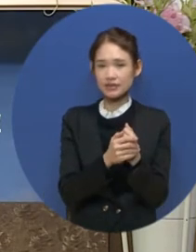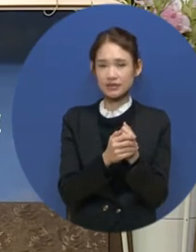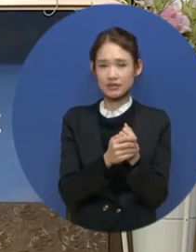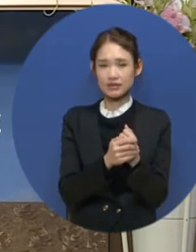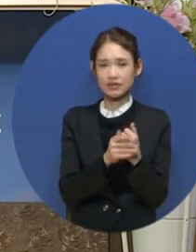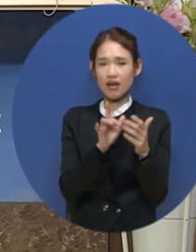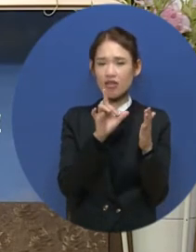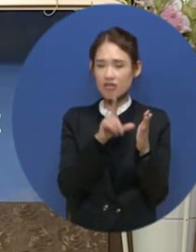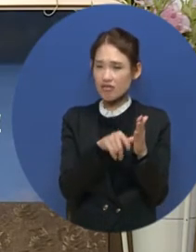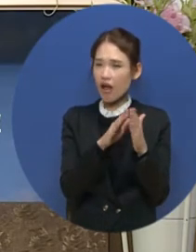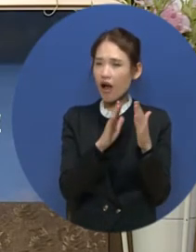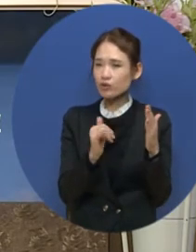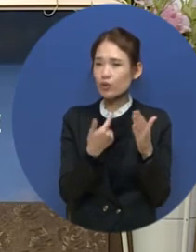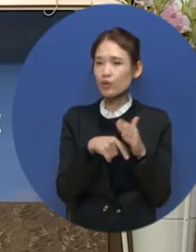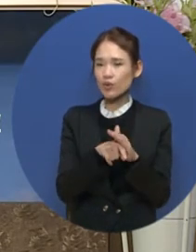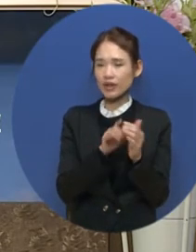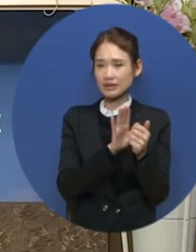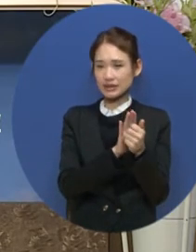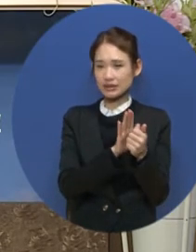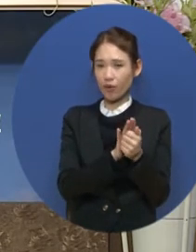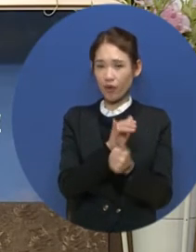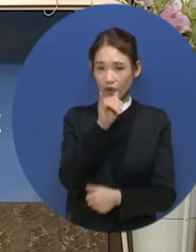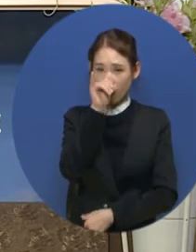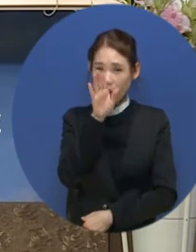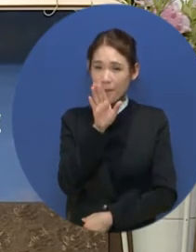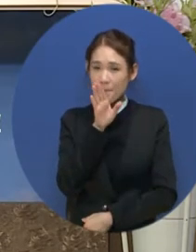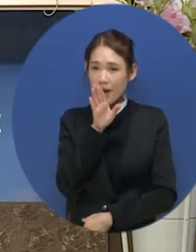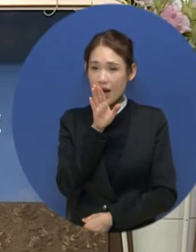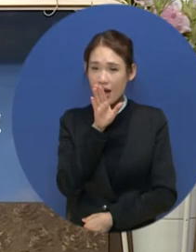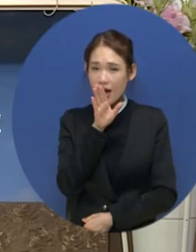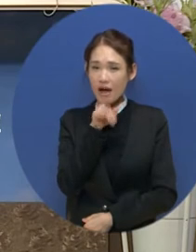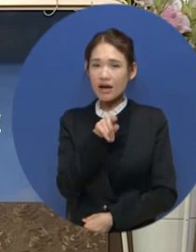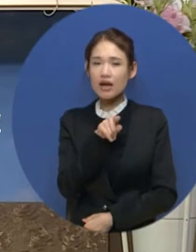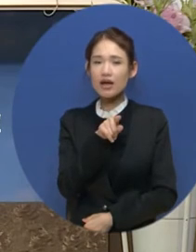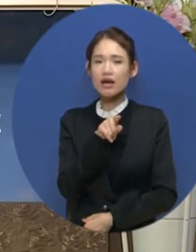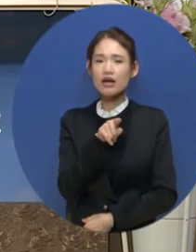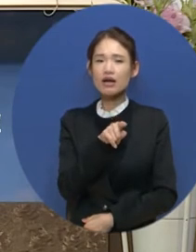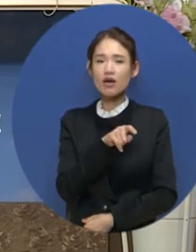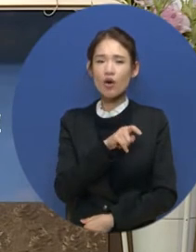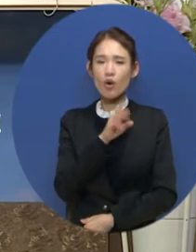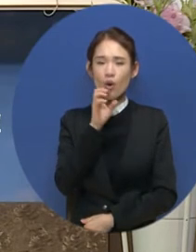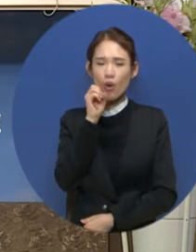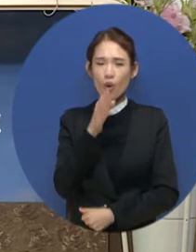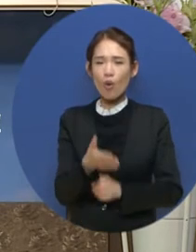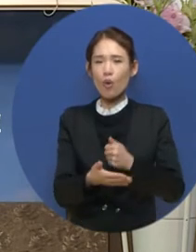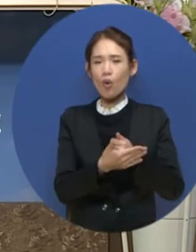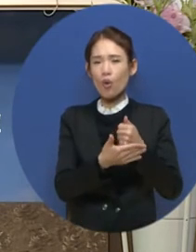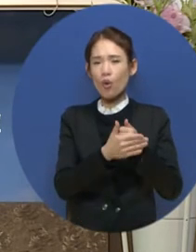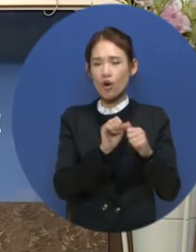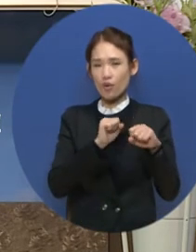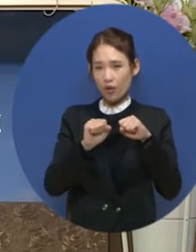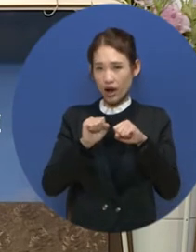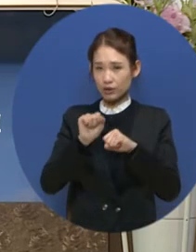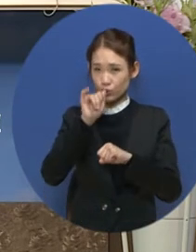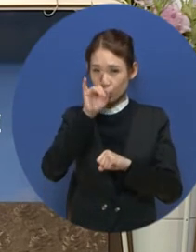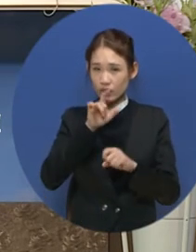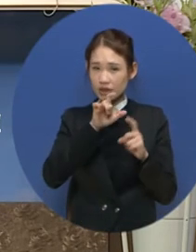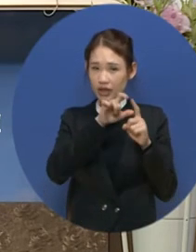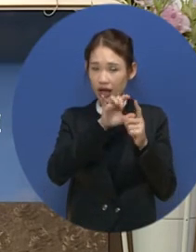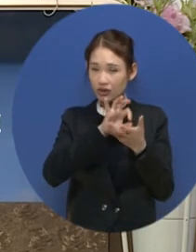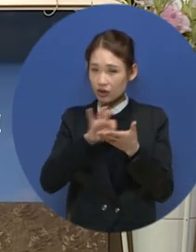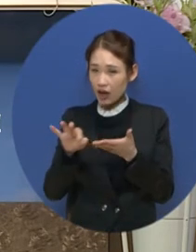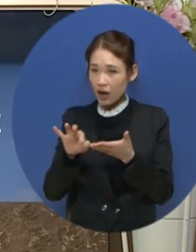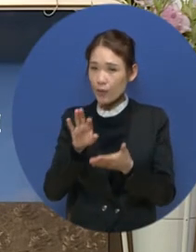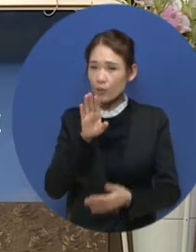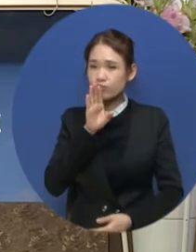내 가족들을 위한 지원도 하고 계신다고 들었는데 이 지원을 오후 활동이라고 매매는 외 그 명칭을 제어 뭐